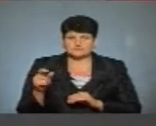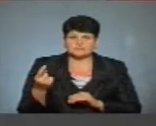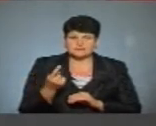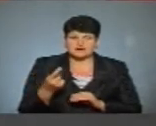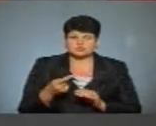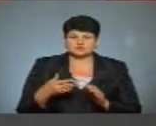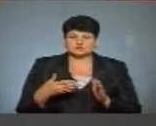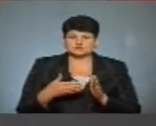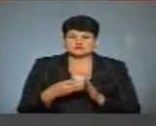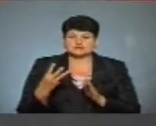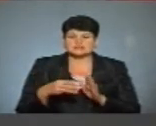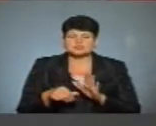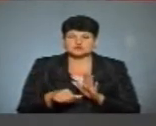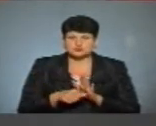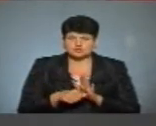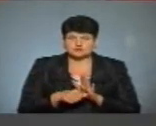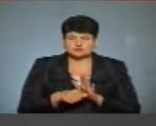1 по 36, які